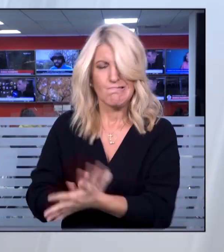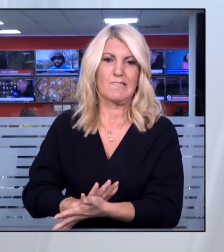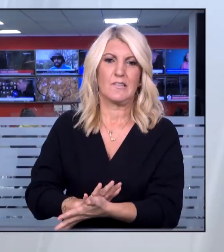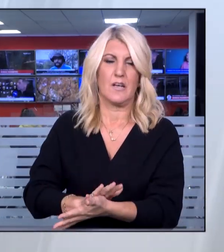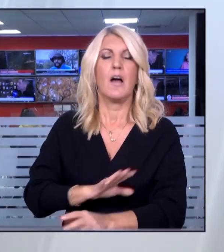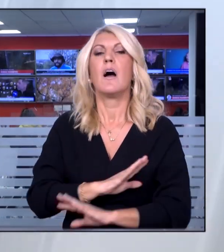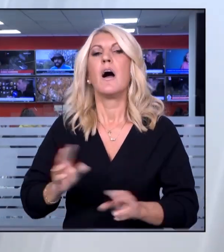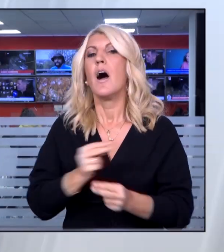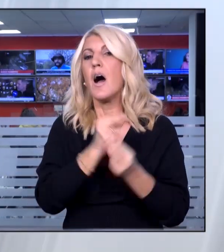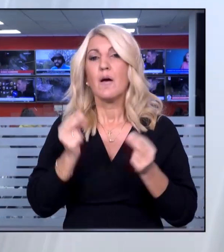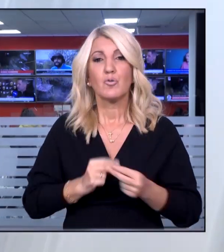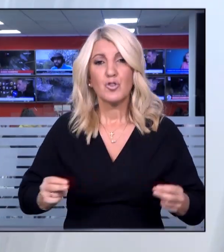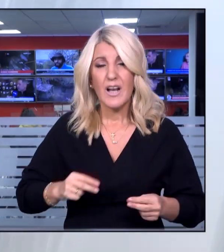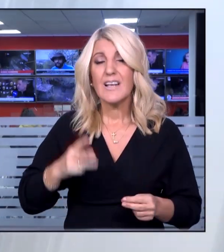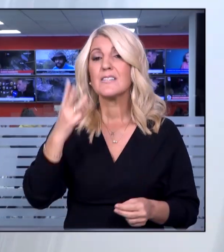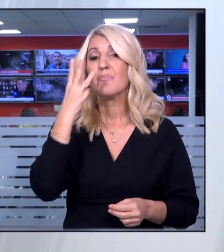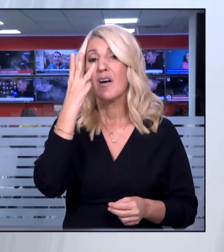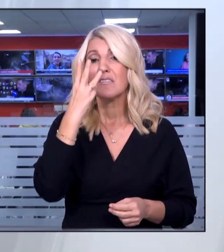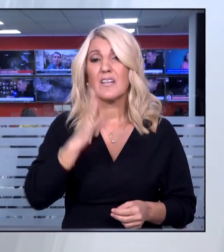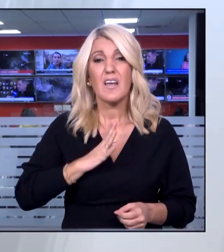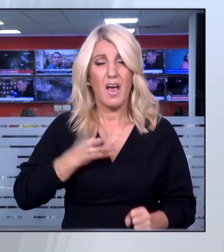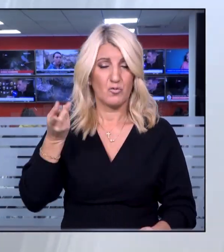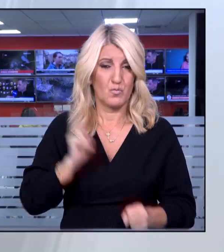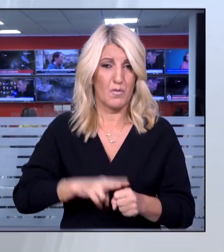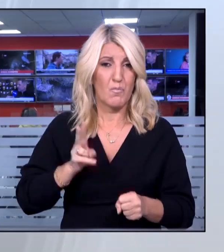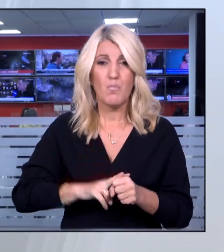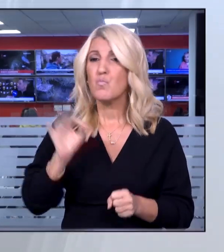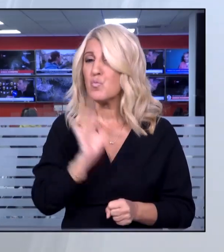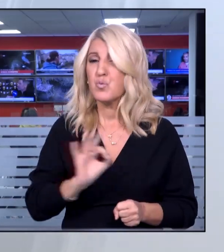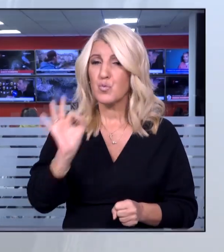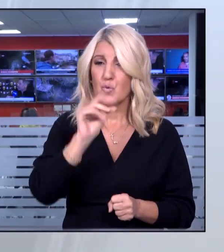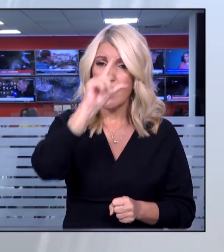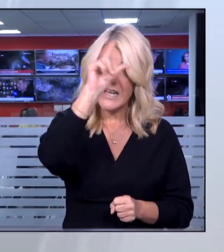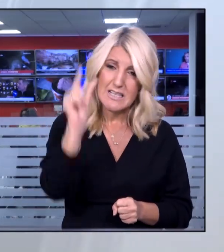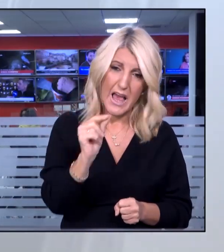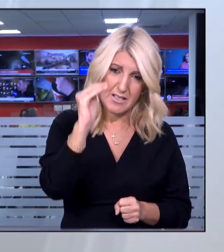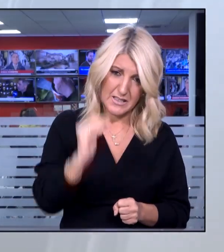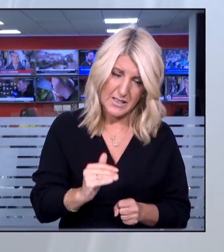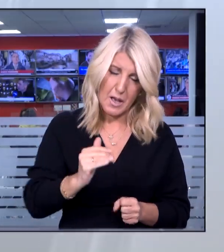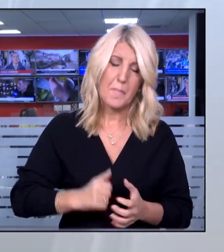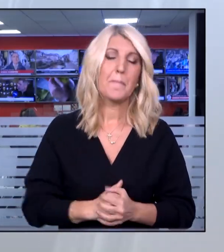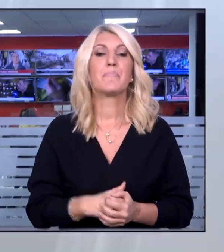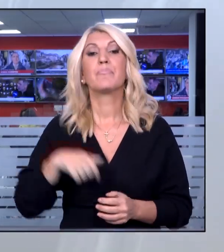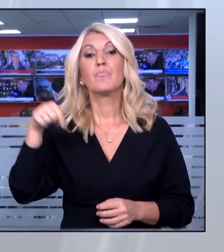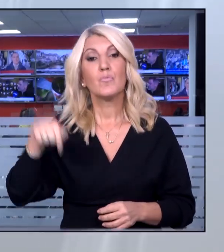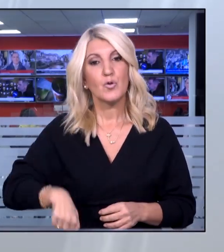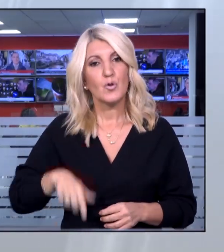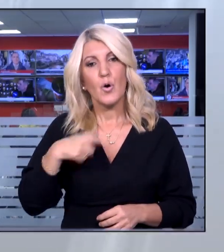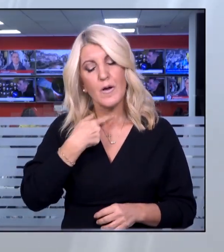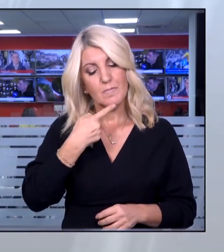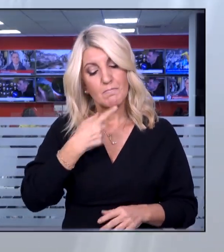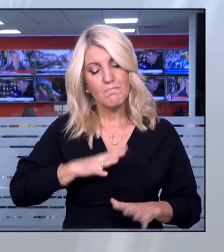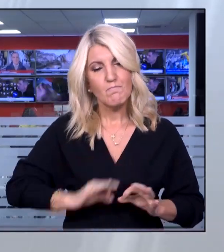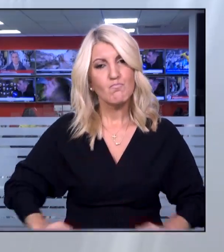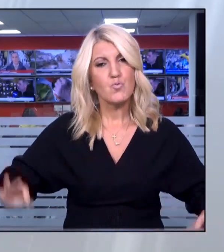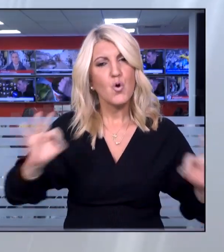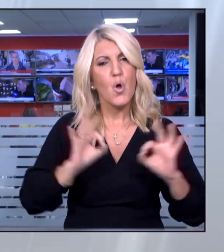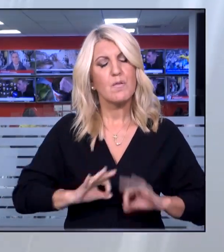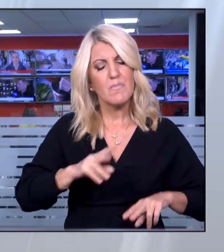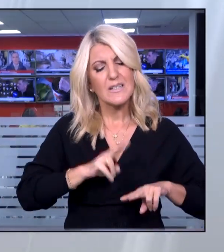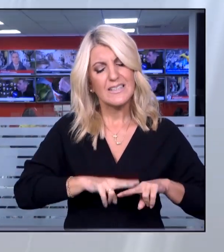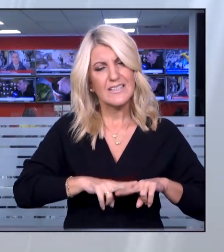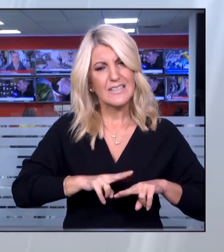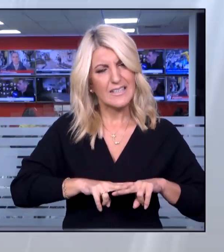73 ανθρώπους στη λωρίδα της Γάζας. Την ίδια ώρα, στην τελική ευθεία οδεύει η προετοιμασία για τα αντίπεινα στο Ιράν. Έκτακτη σύσκεψη